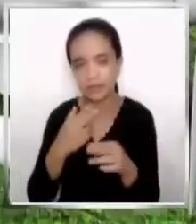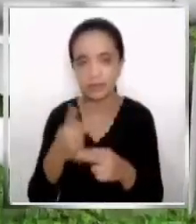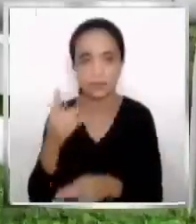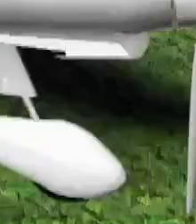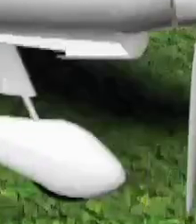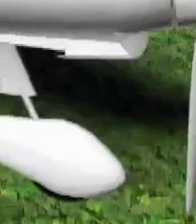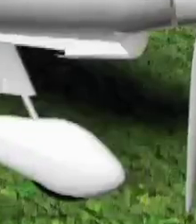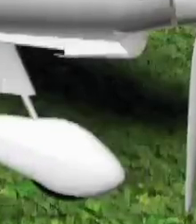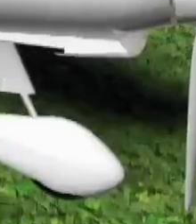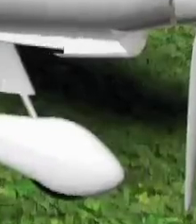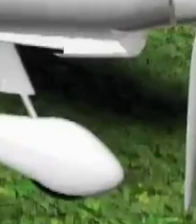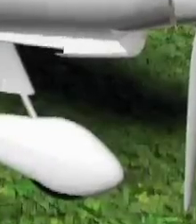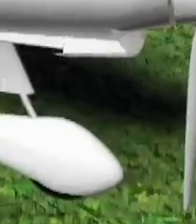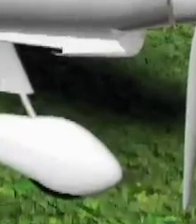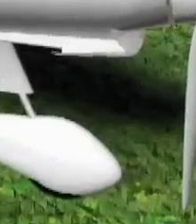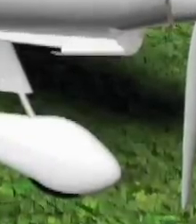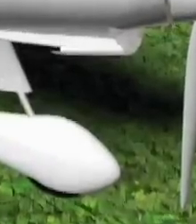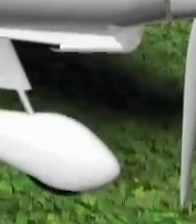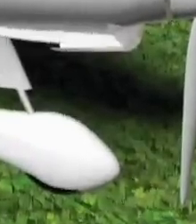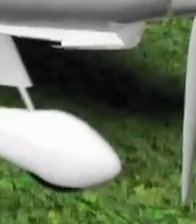kayo 24